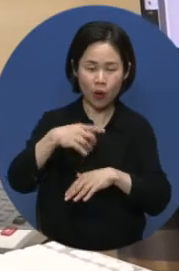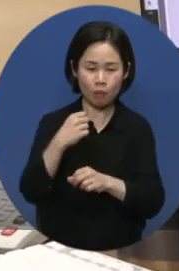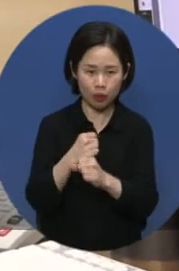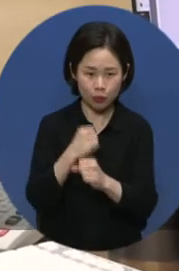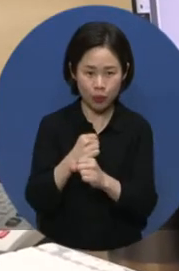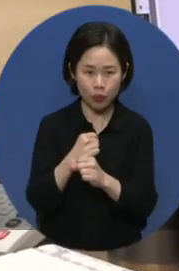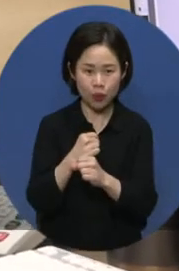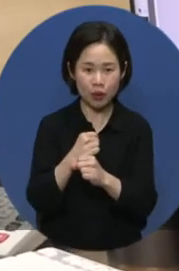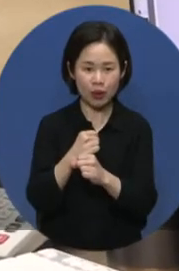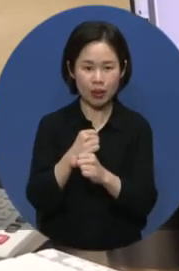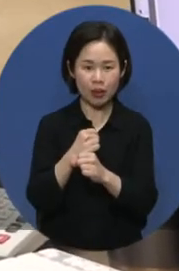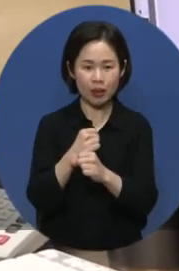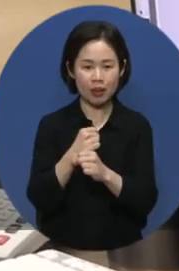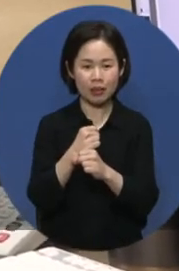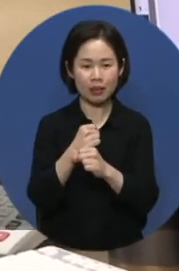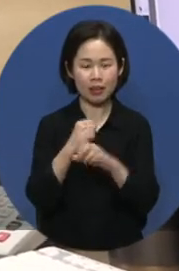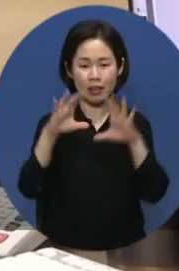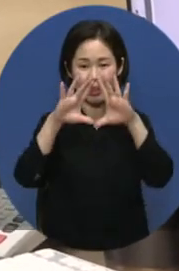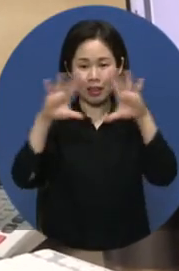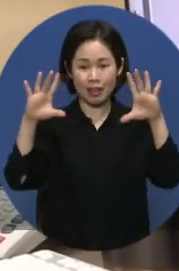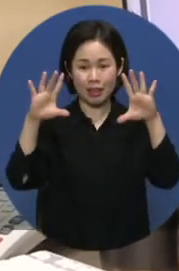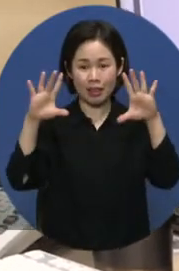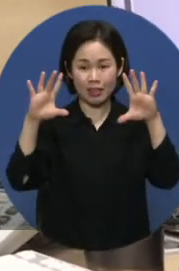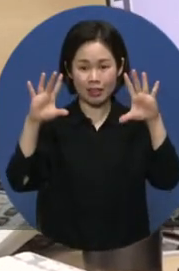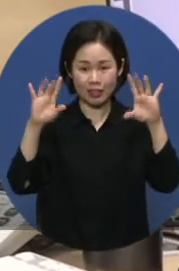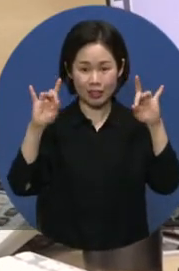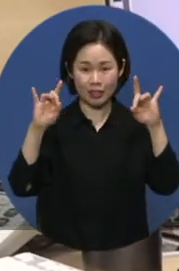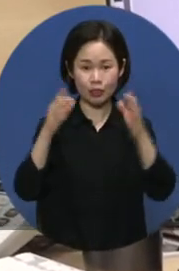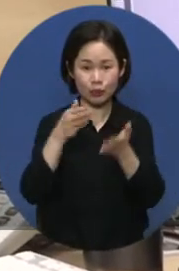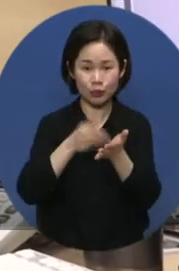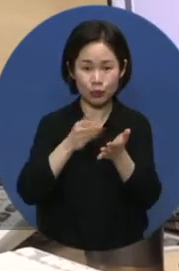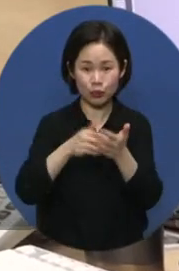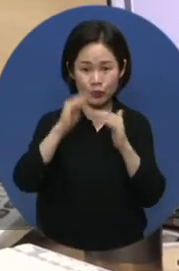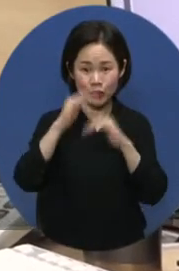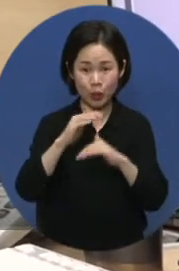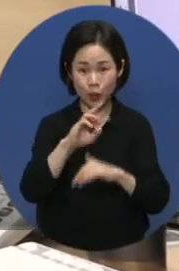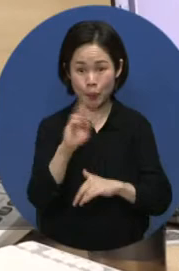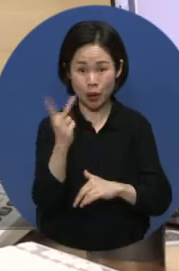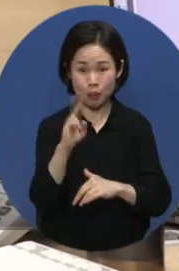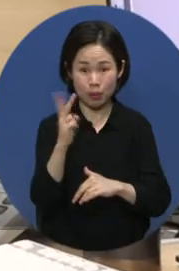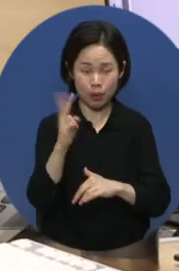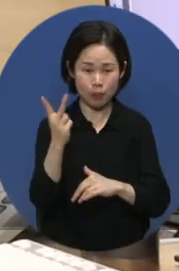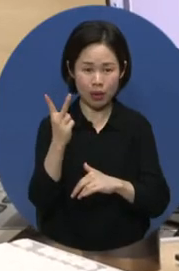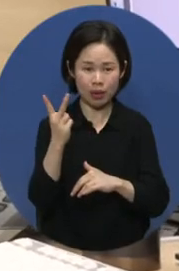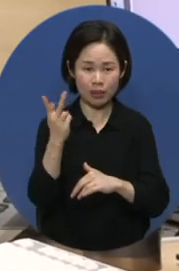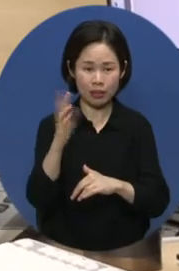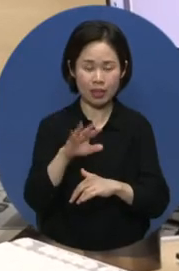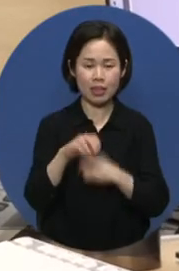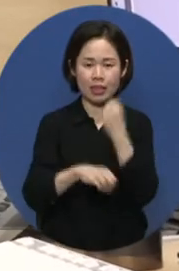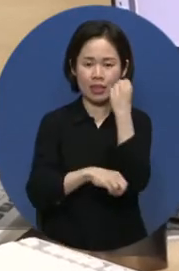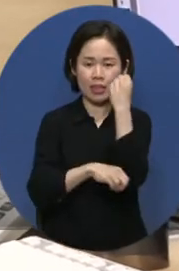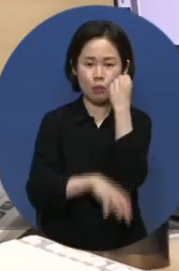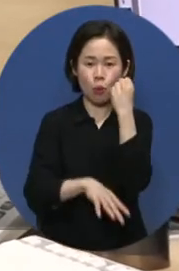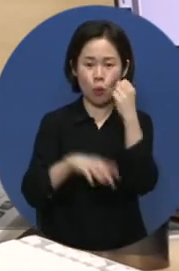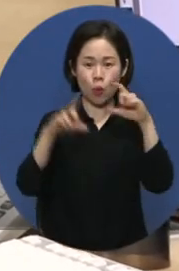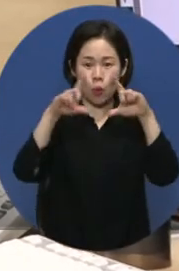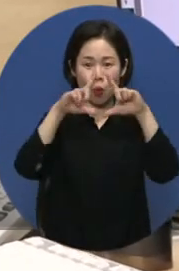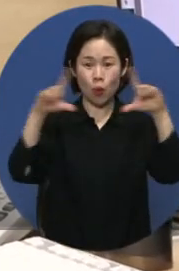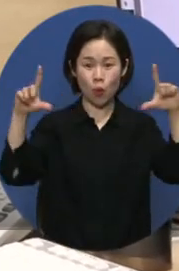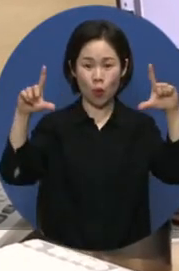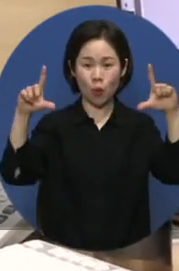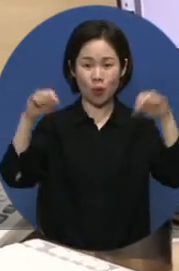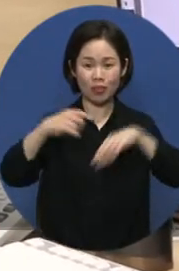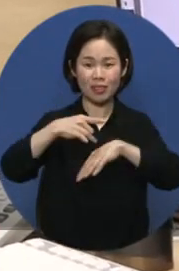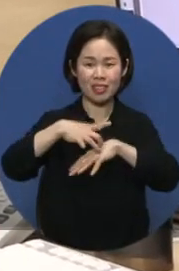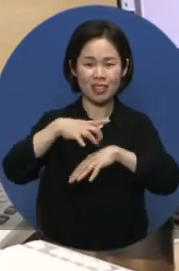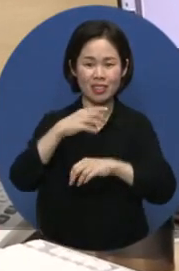바뀌는 카드 뉴스 내용들을 이제 교체한 작업을 할 건데 그 기본 바탕이 되는 카드 뉴스의 포맷을